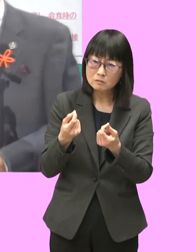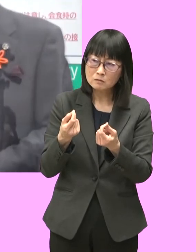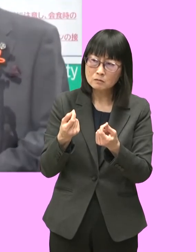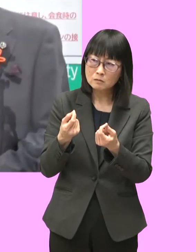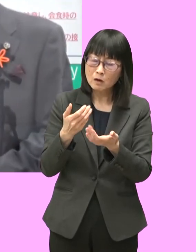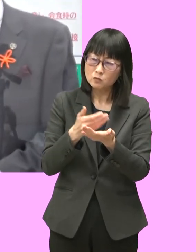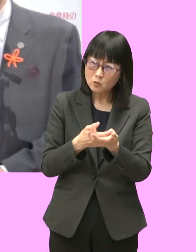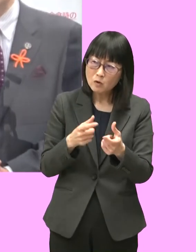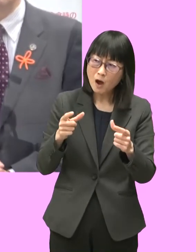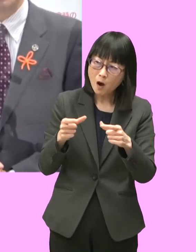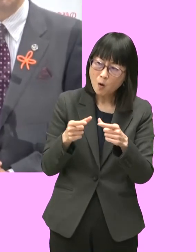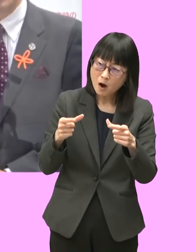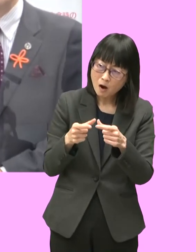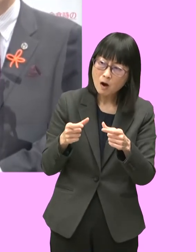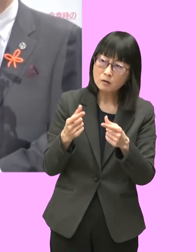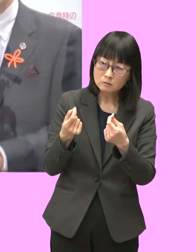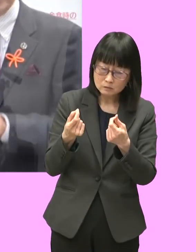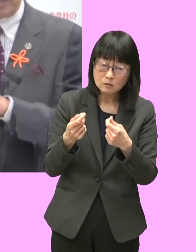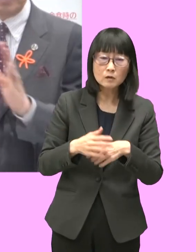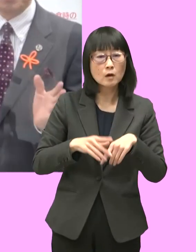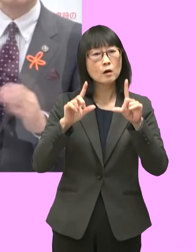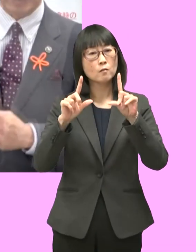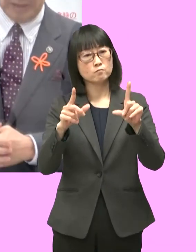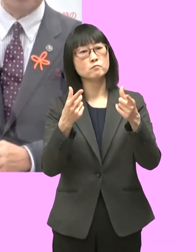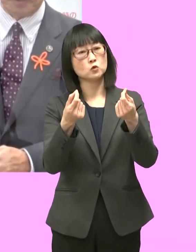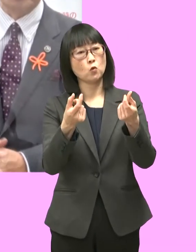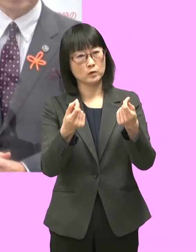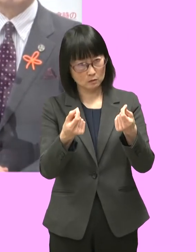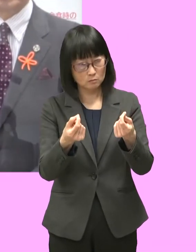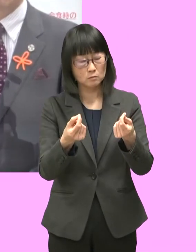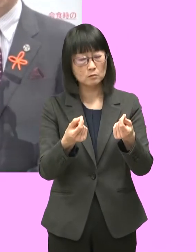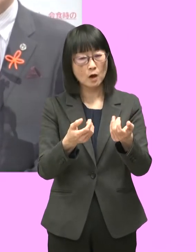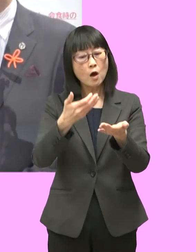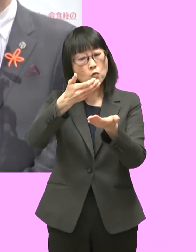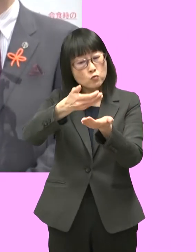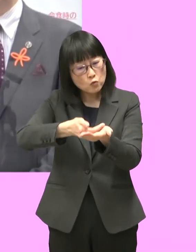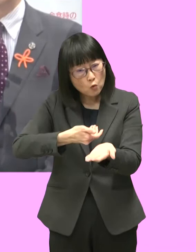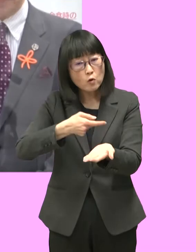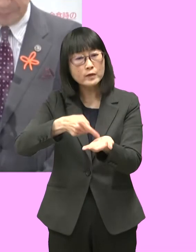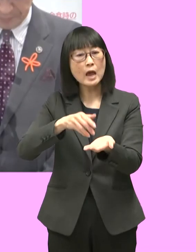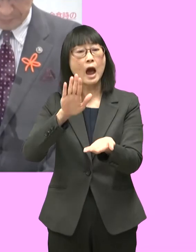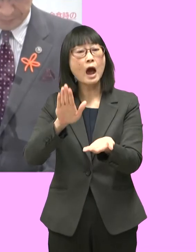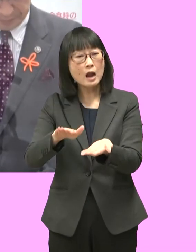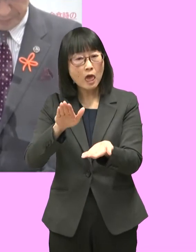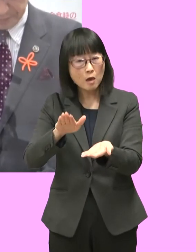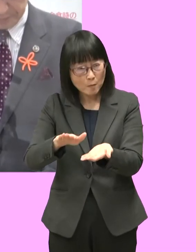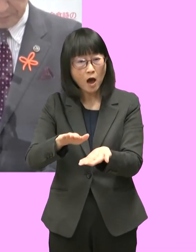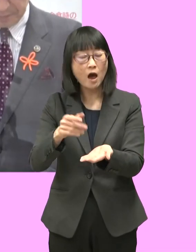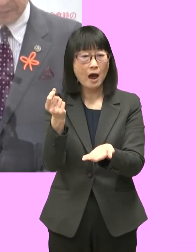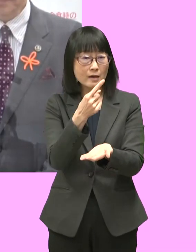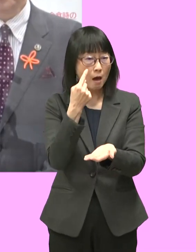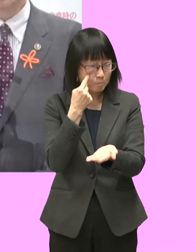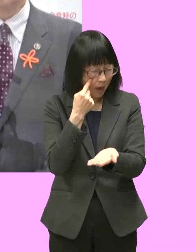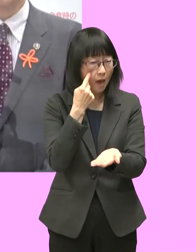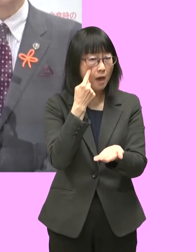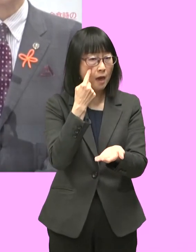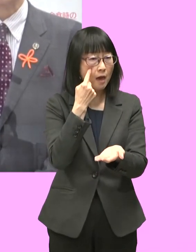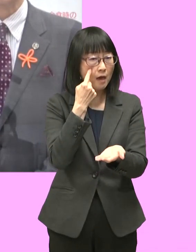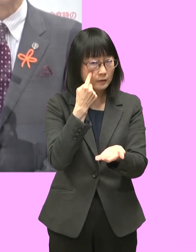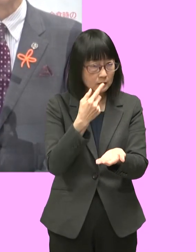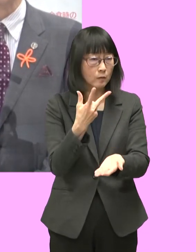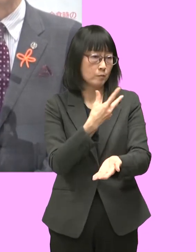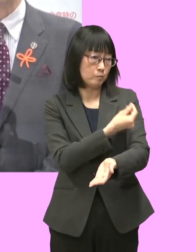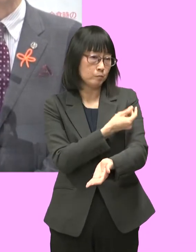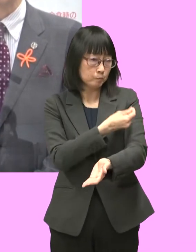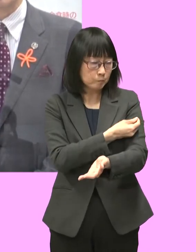い、はい。9万6千の範囲内であれば ということですよね、 はい、ということです。はい、 最後1点、そのやっぱ去年ワクチンがせっかく体